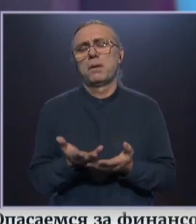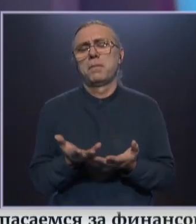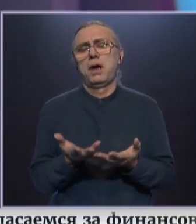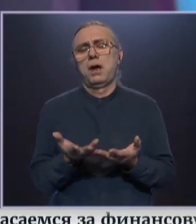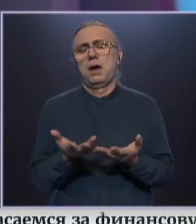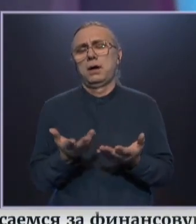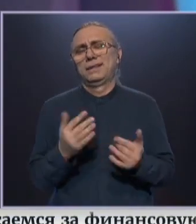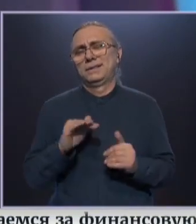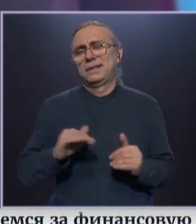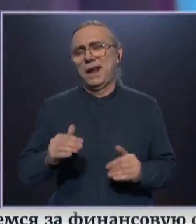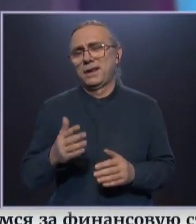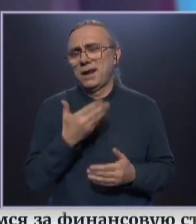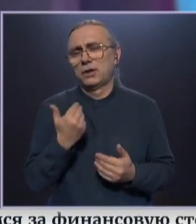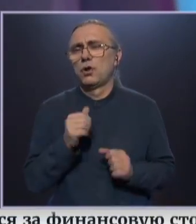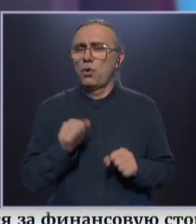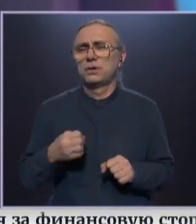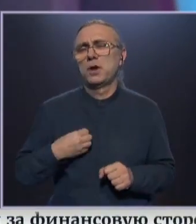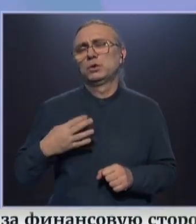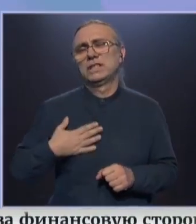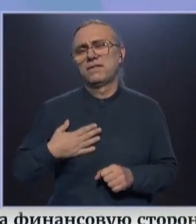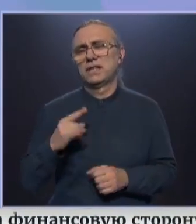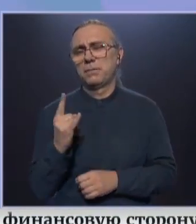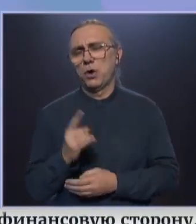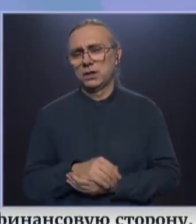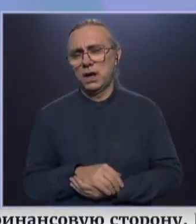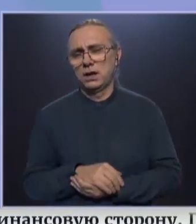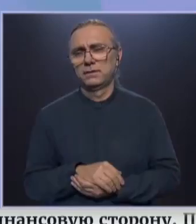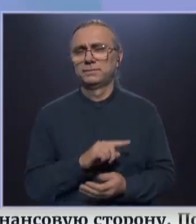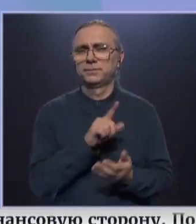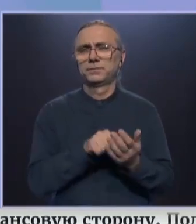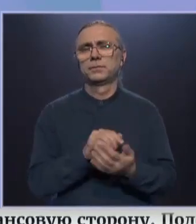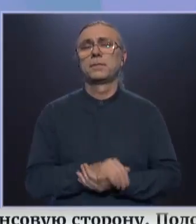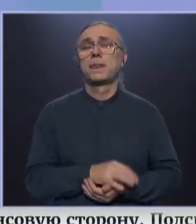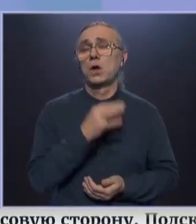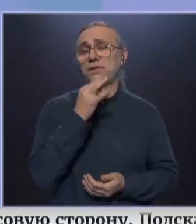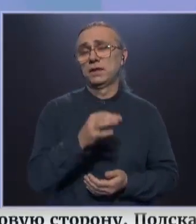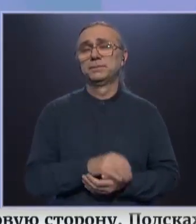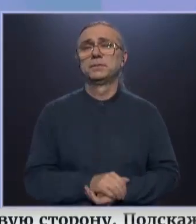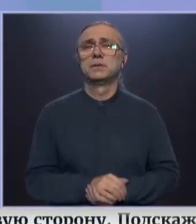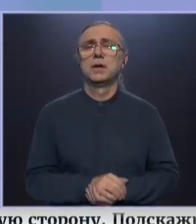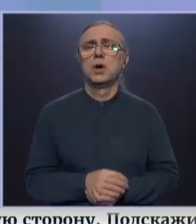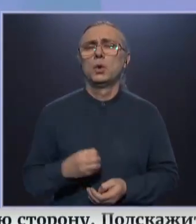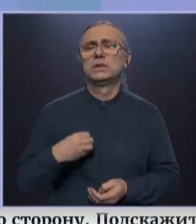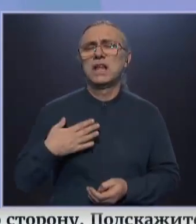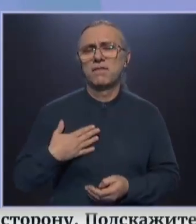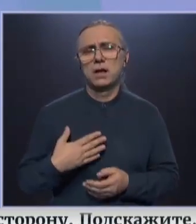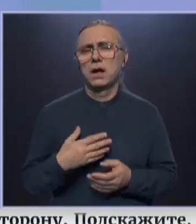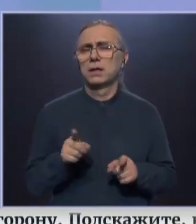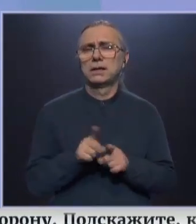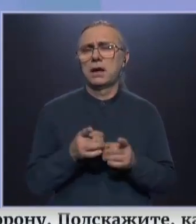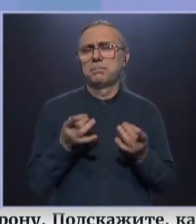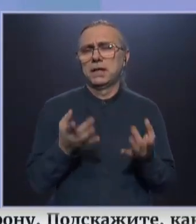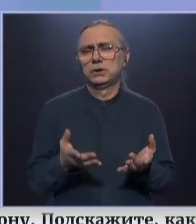Божьей? Спасибо большое. Вы знаете, усыновление – это не такой простой, в общем-то, акт. Я очень люблю